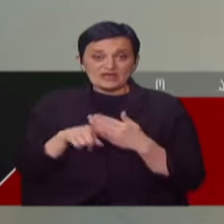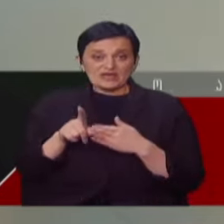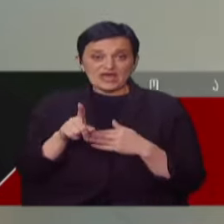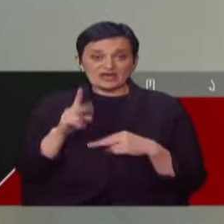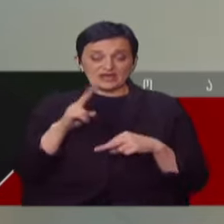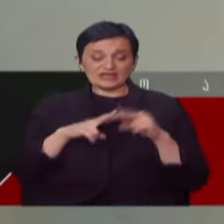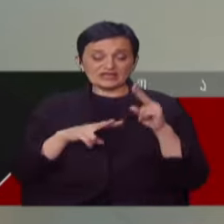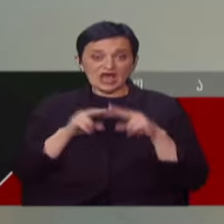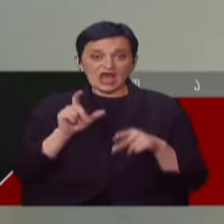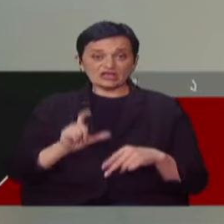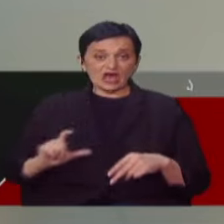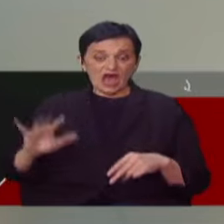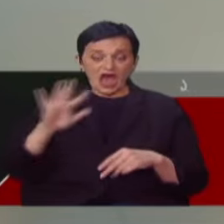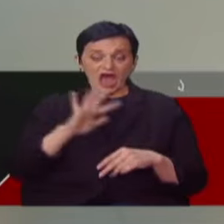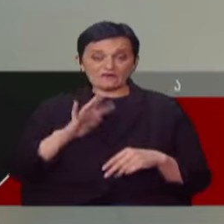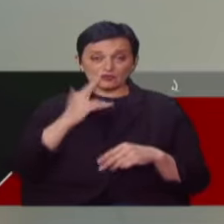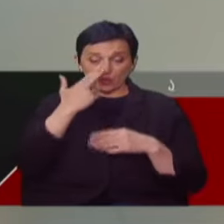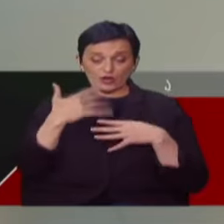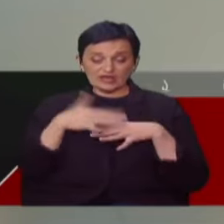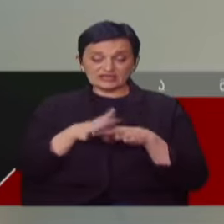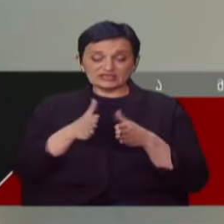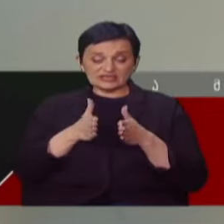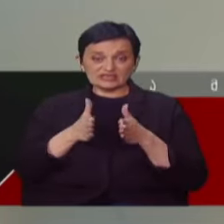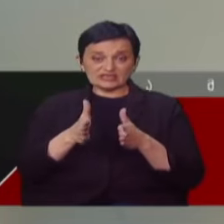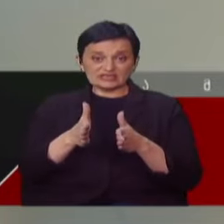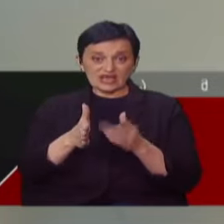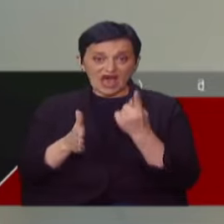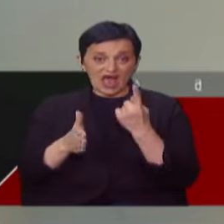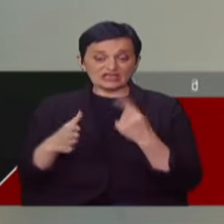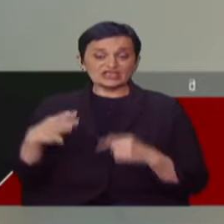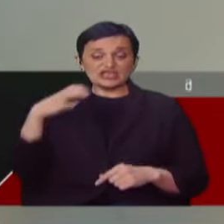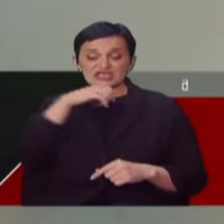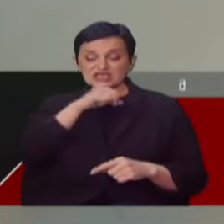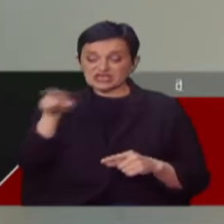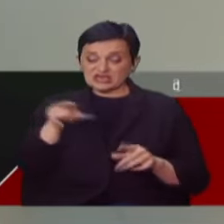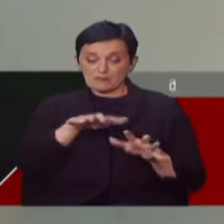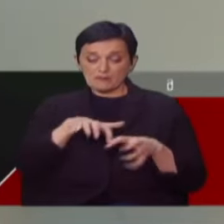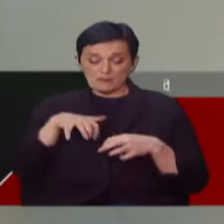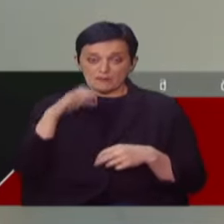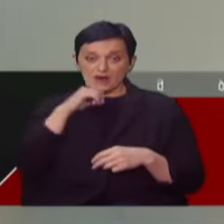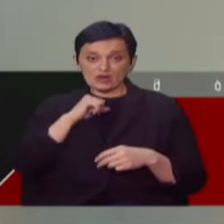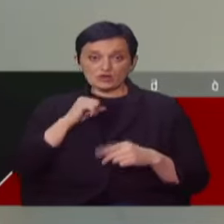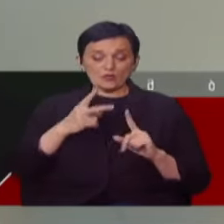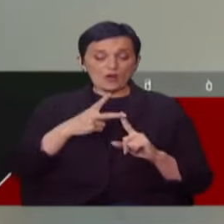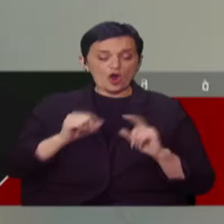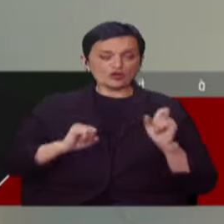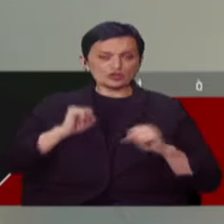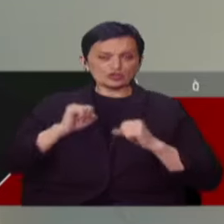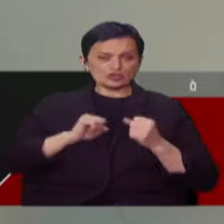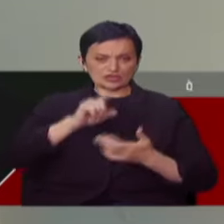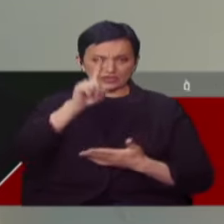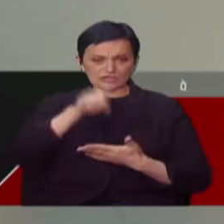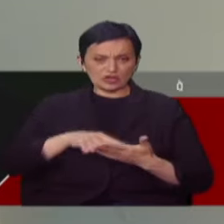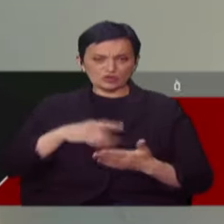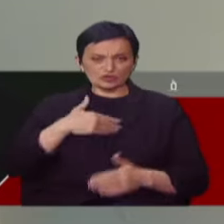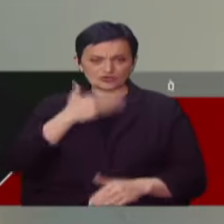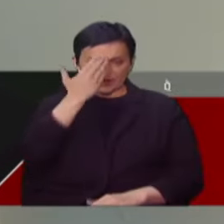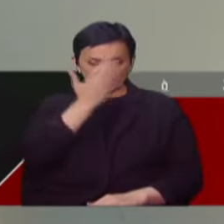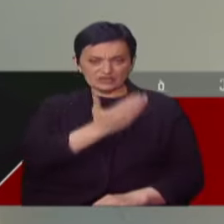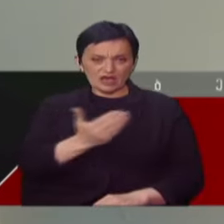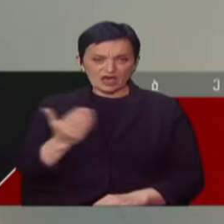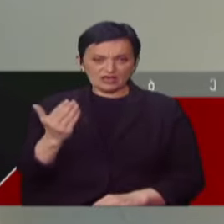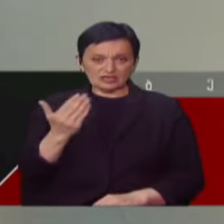ნაშენებ ევროინტეგრაციის გზას ერთია რო იპარავენ და მეორეა რო ცდილობენ დაარწმუნონ ჩვენი ერი,